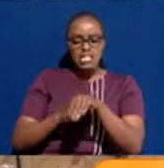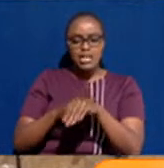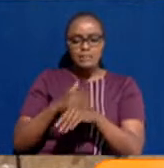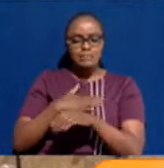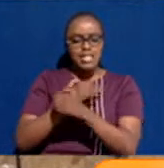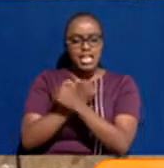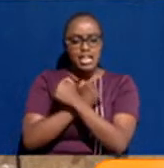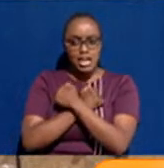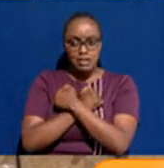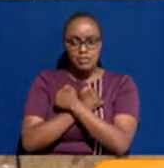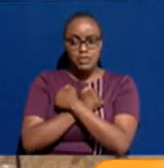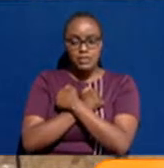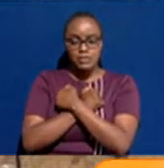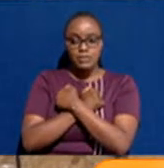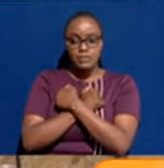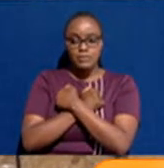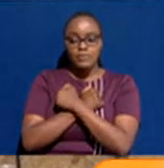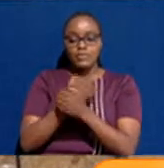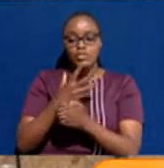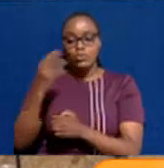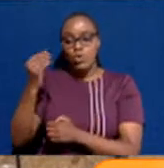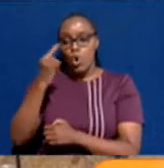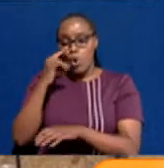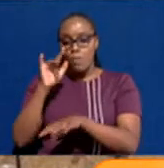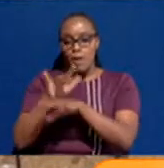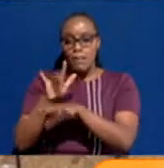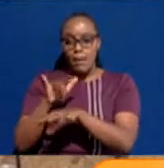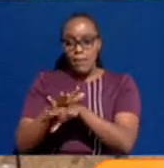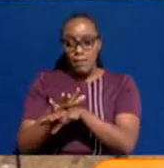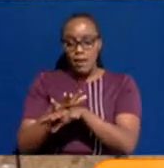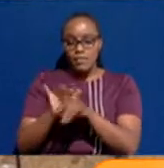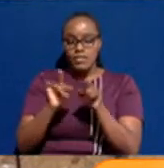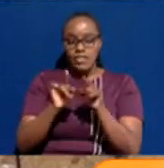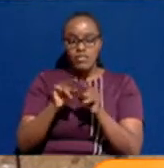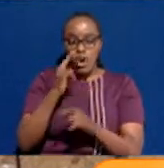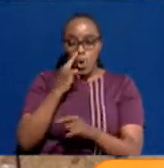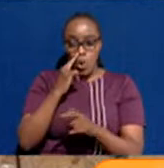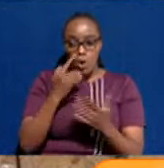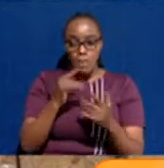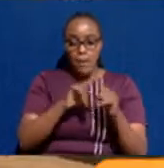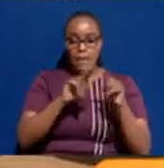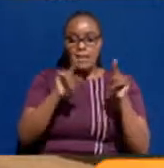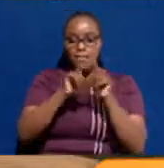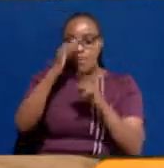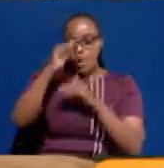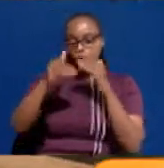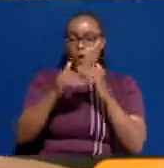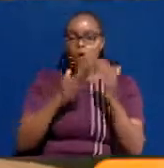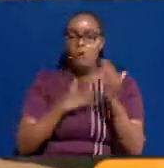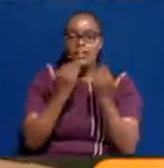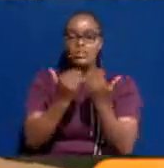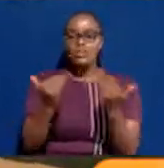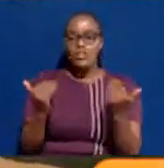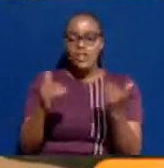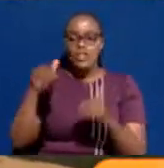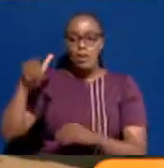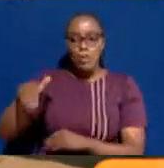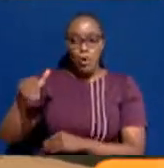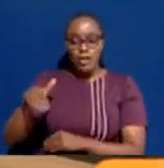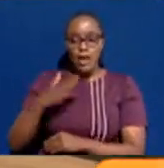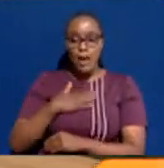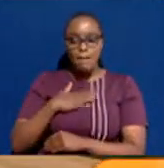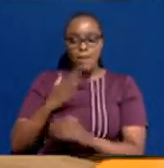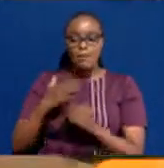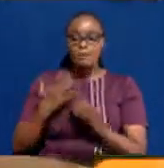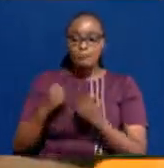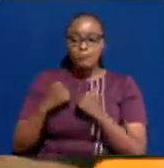napenda kwenda nyumbani mapema kidogo ndio niwe na wakati mzuri na watoto wangu. Asubuhi mimi